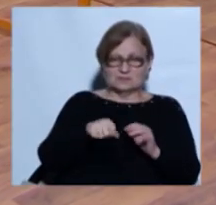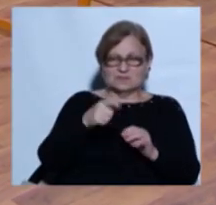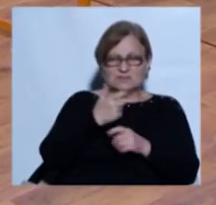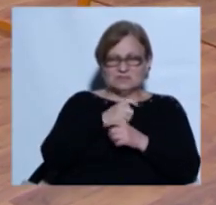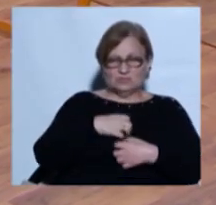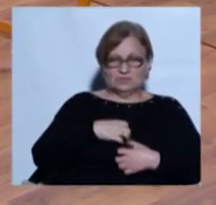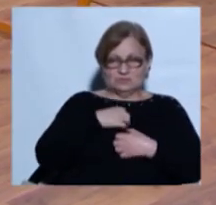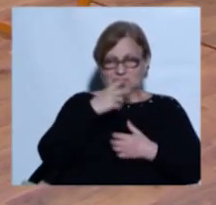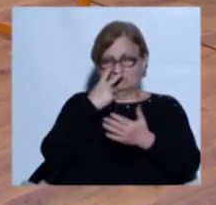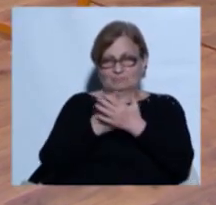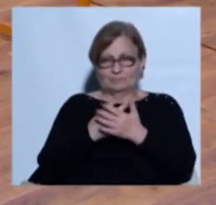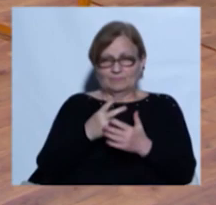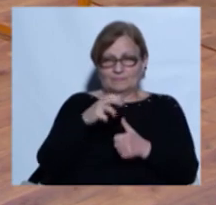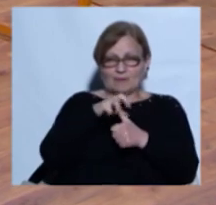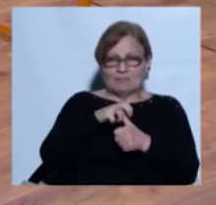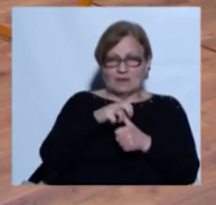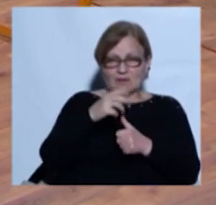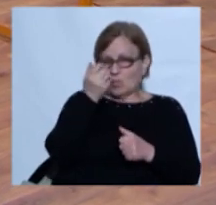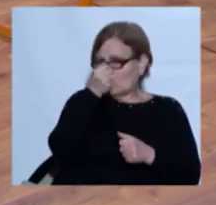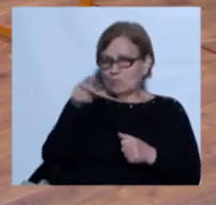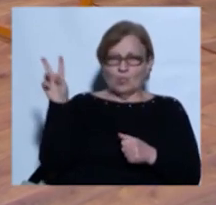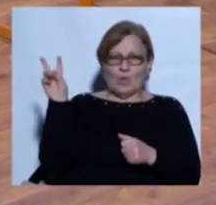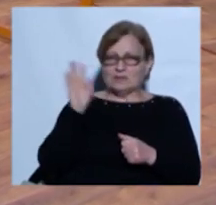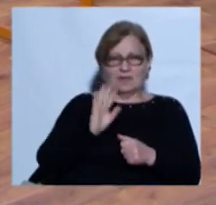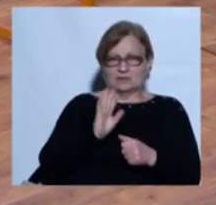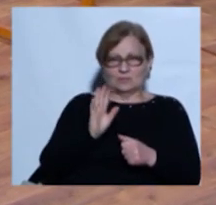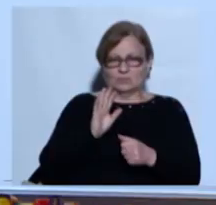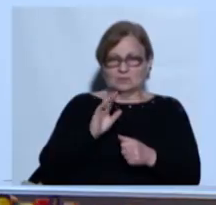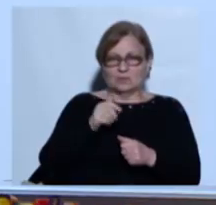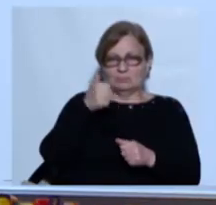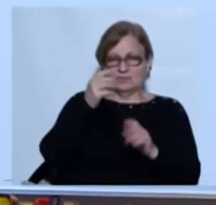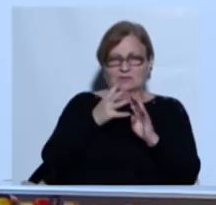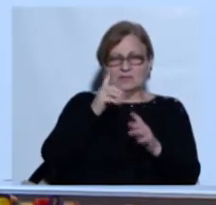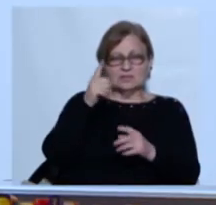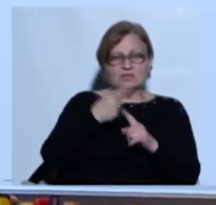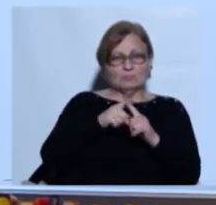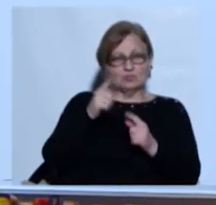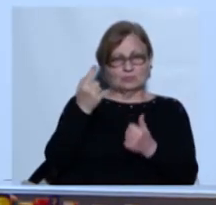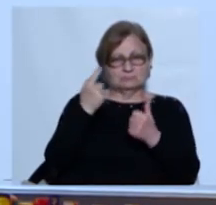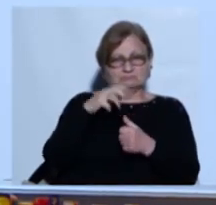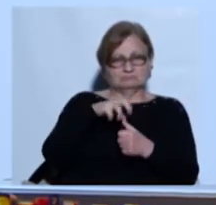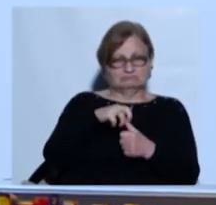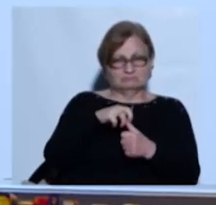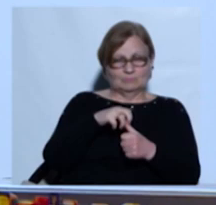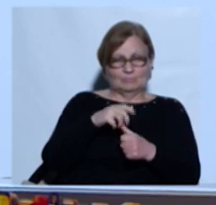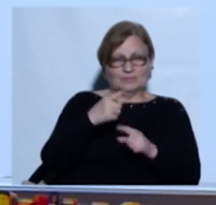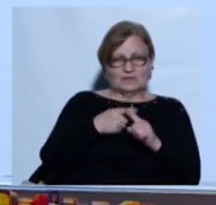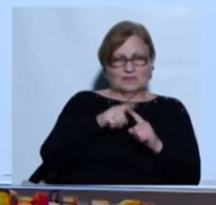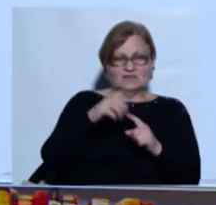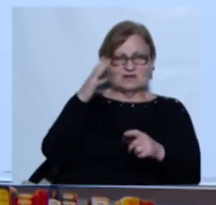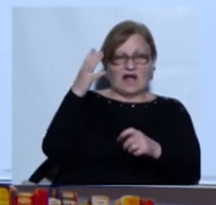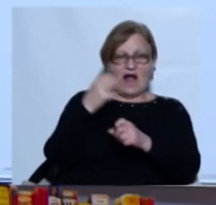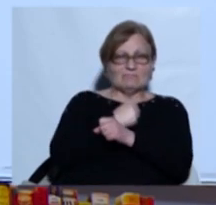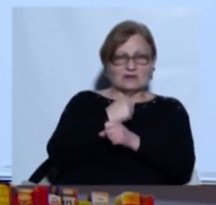აღწერილი. სხვათაშორის ბელადი უკან არ იხედება. არ იხედება იმიტომ, რომ პირველ რიგში, იმიტომ, რომ ბელადია. მეორე, იმიტომ, რომ გამარჯვებული